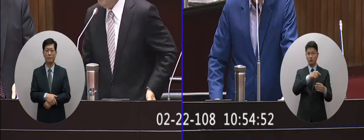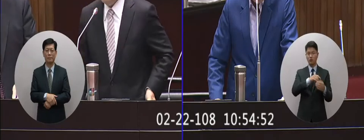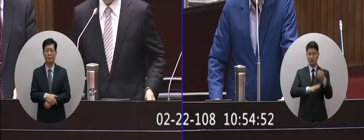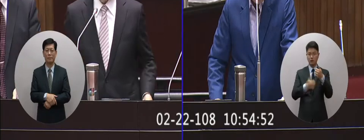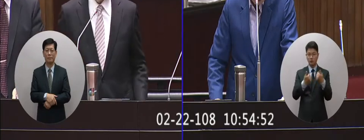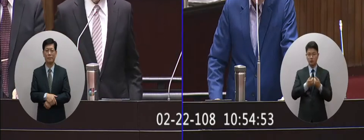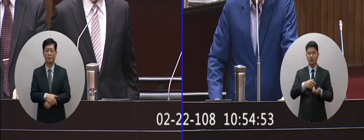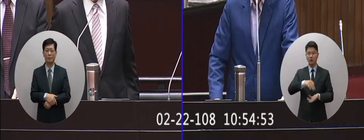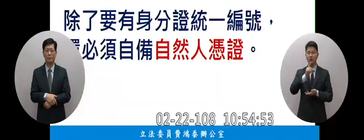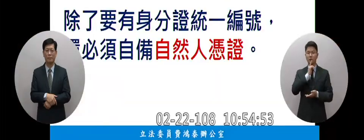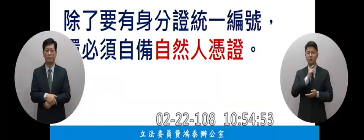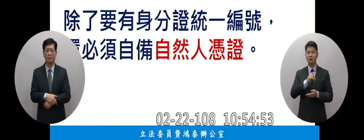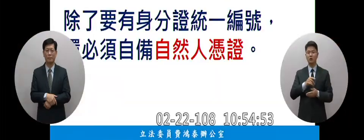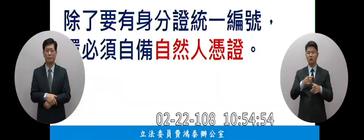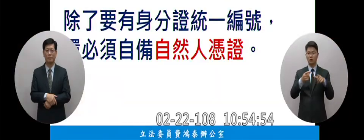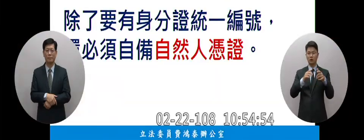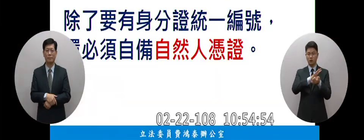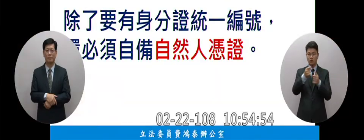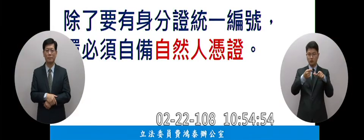投电子联署。